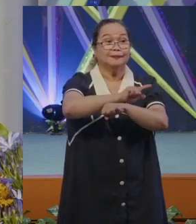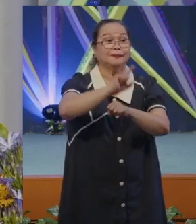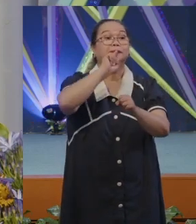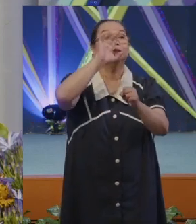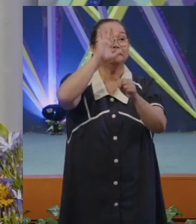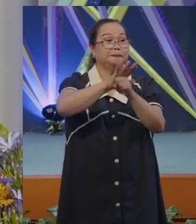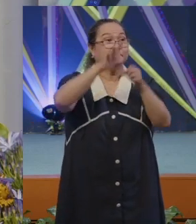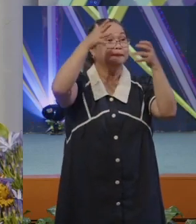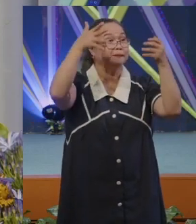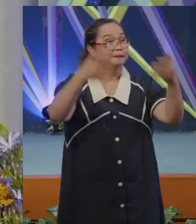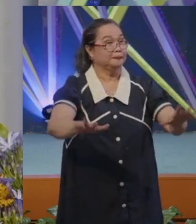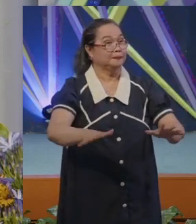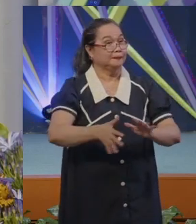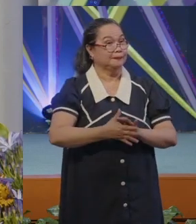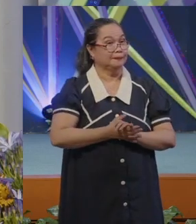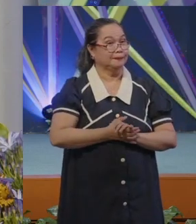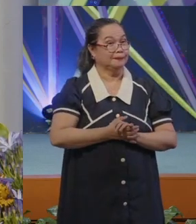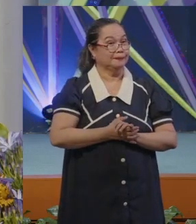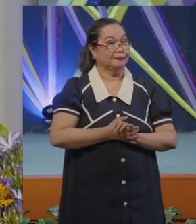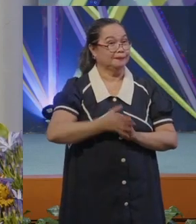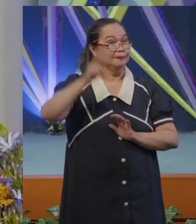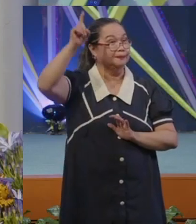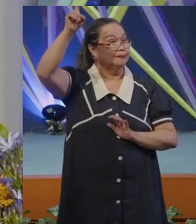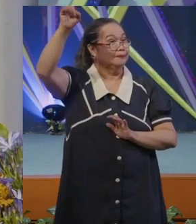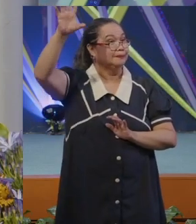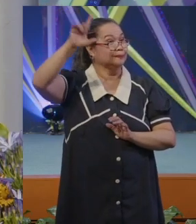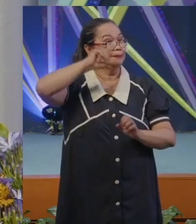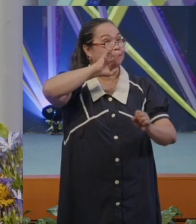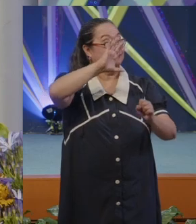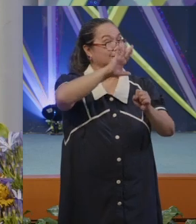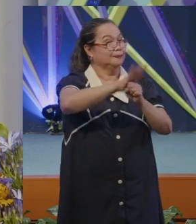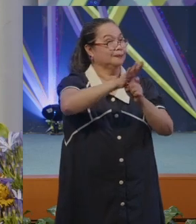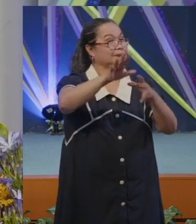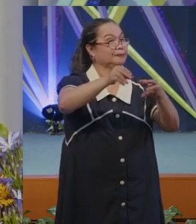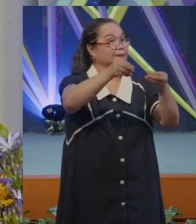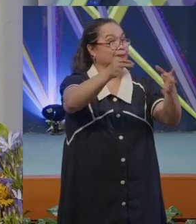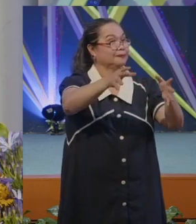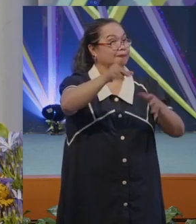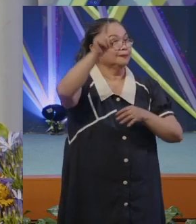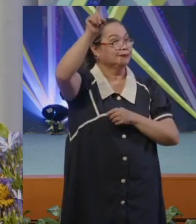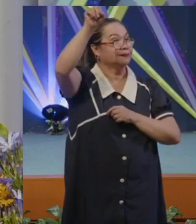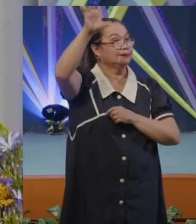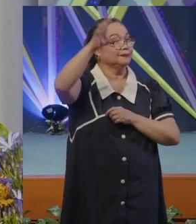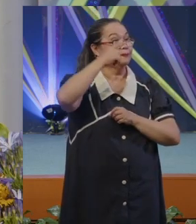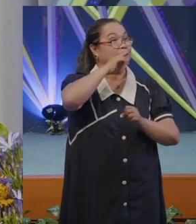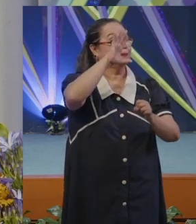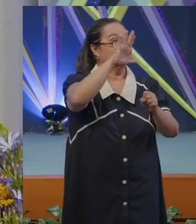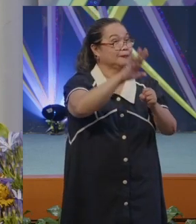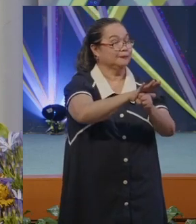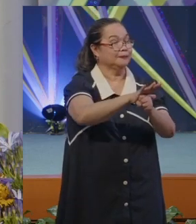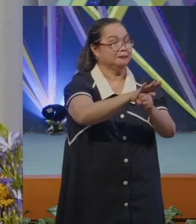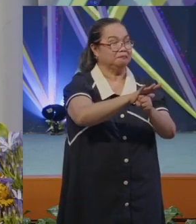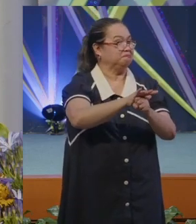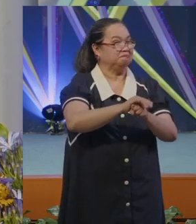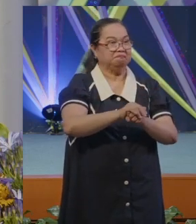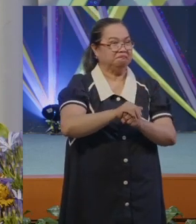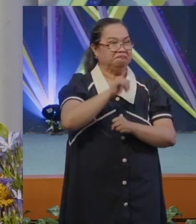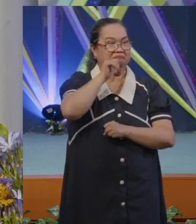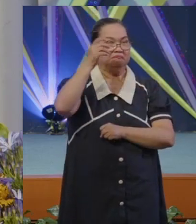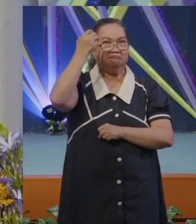na, swore to their fathers to give them. E pag ang Diyos nangako, hindi siya